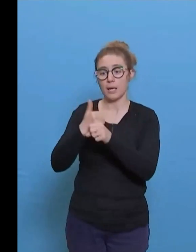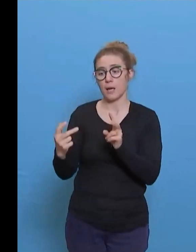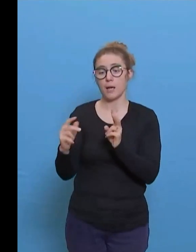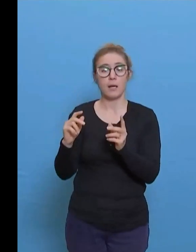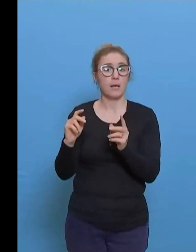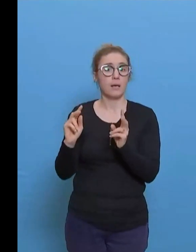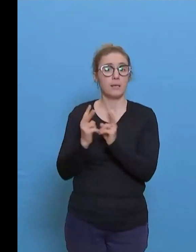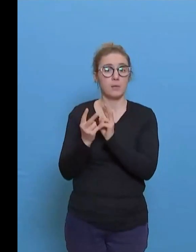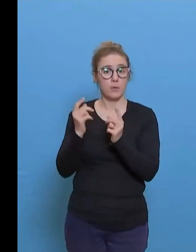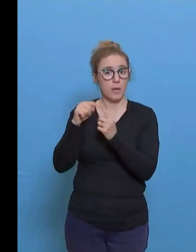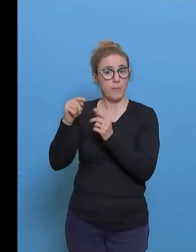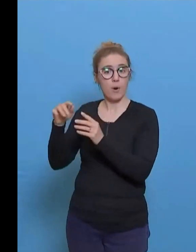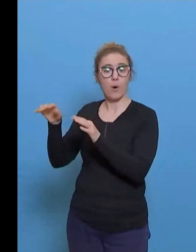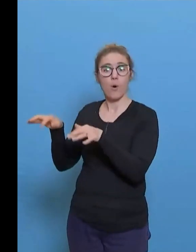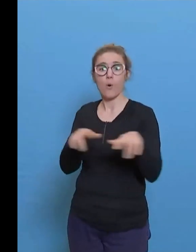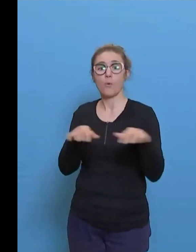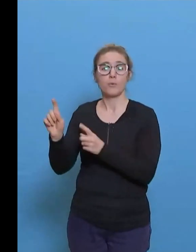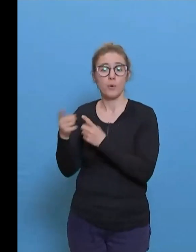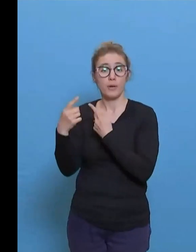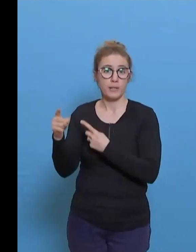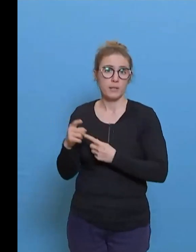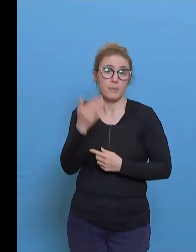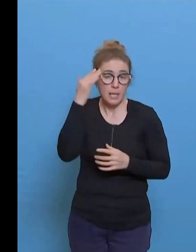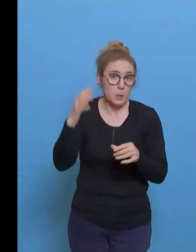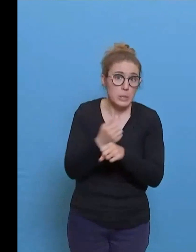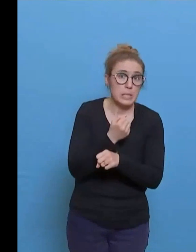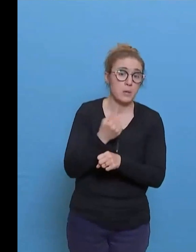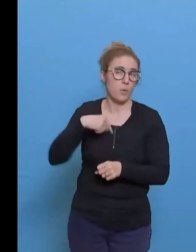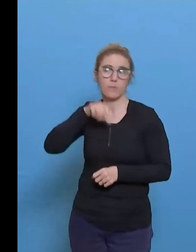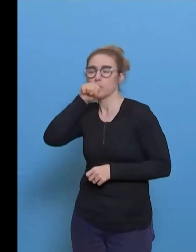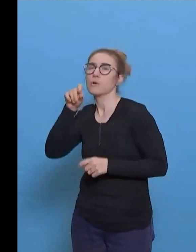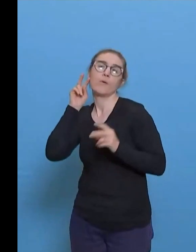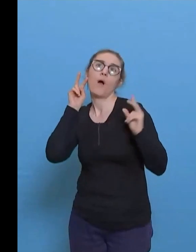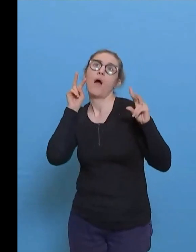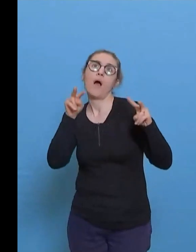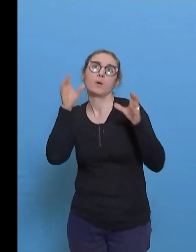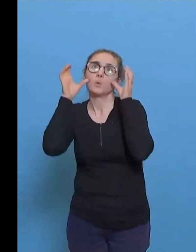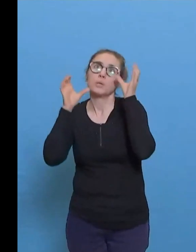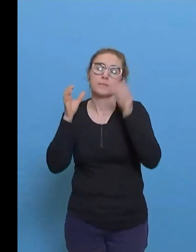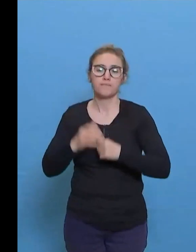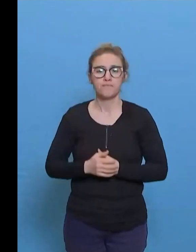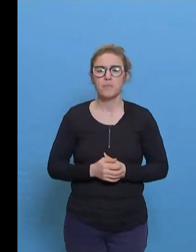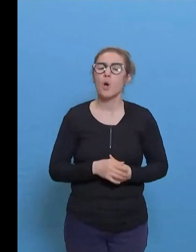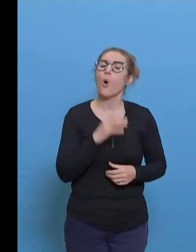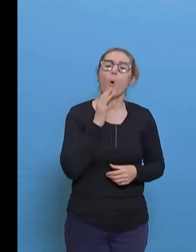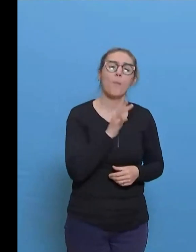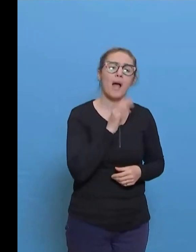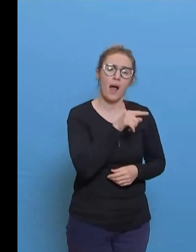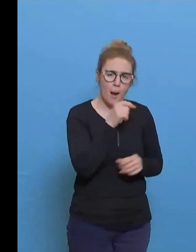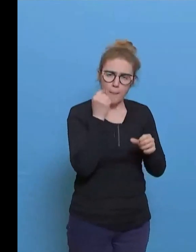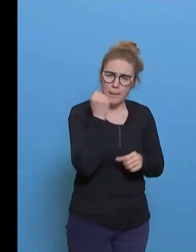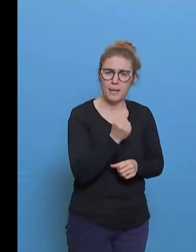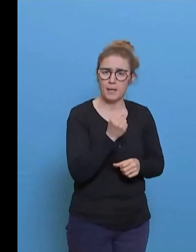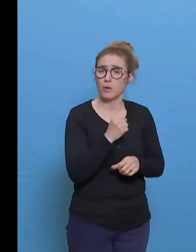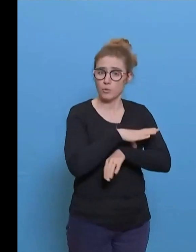nous aimons toujours voir jouer à la Cité des Congrès et ailleurs. C'est pire encore sur l'opéra qui a été cité dans ce